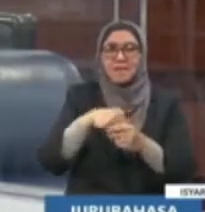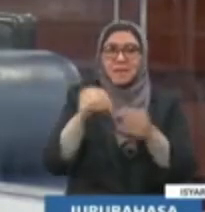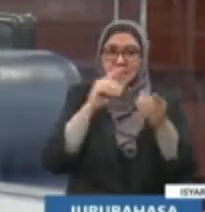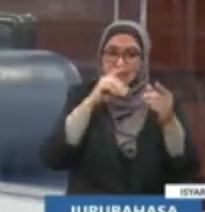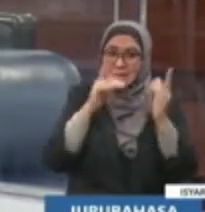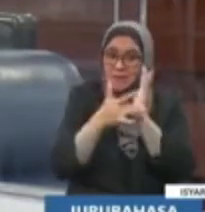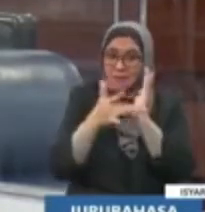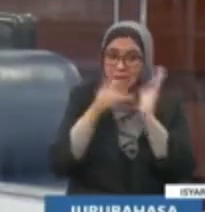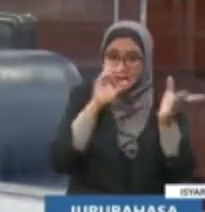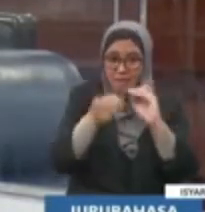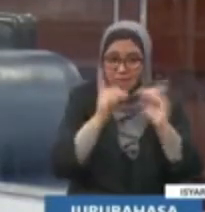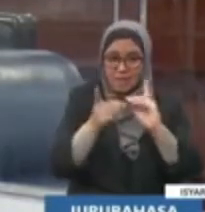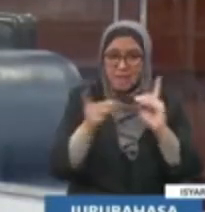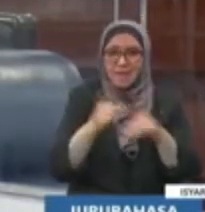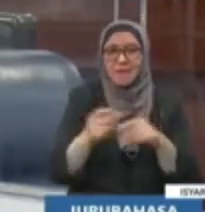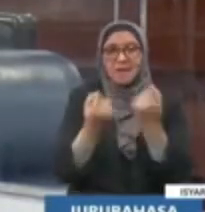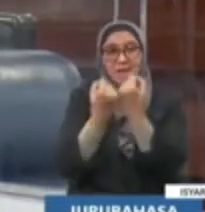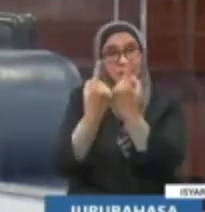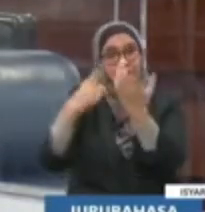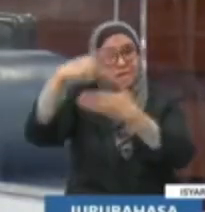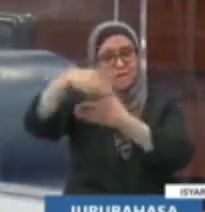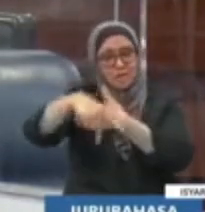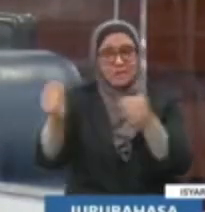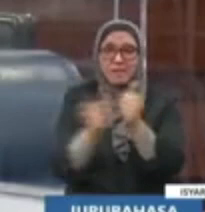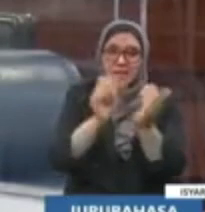11 program dengan peruntukan sebanyak